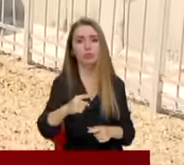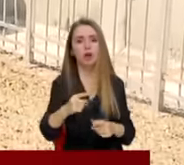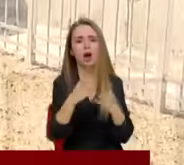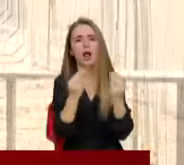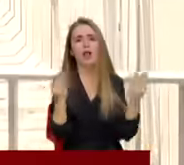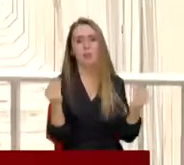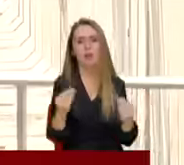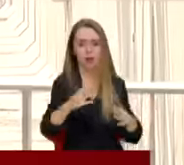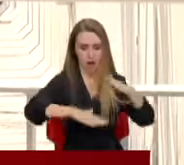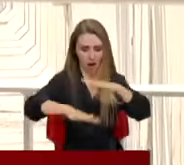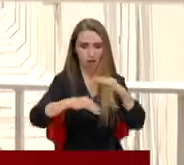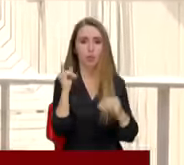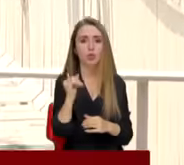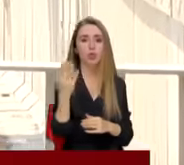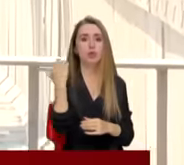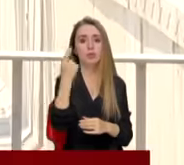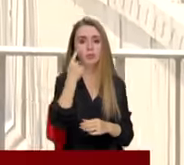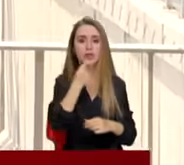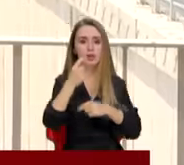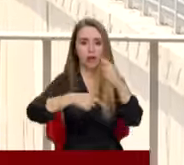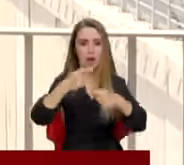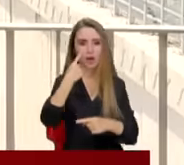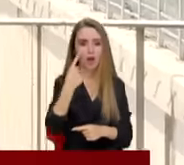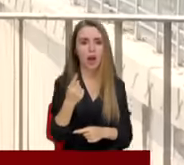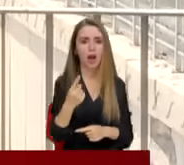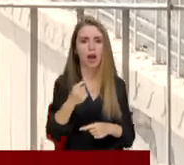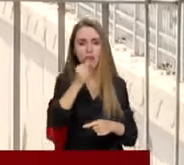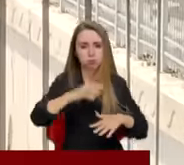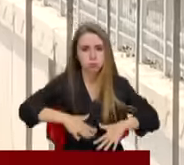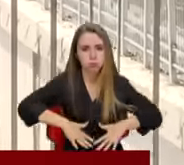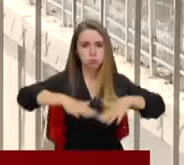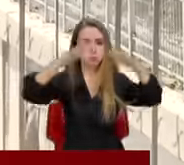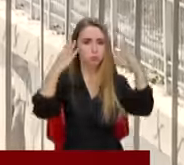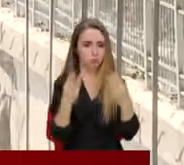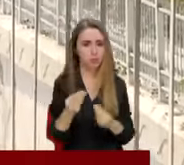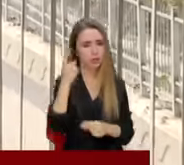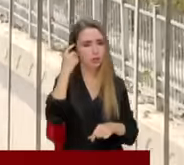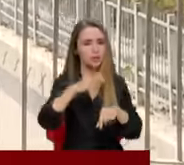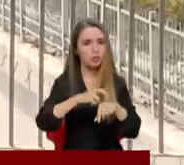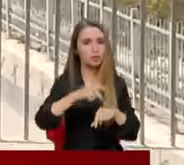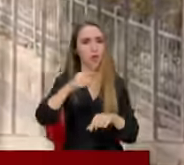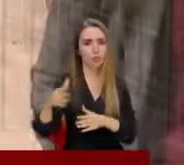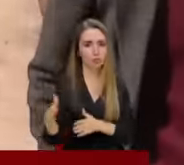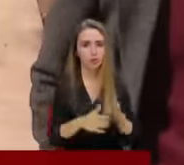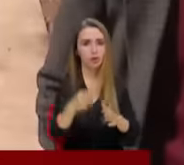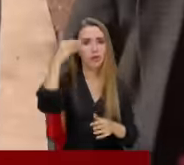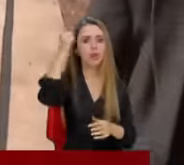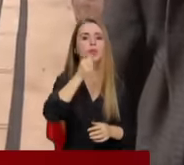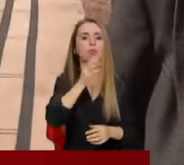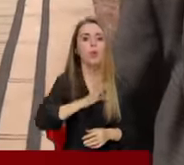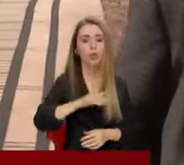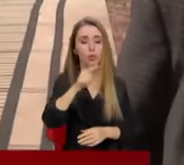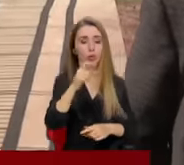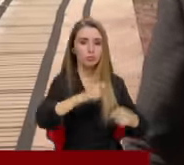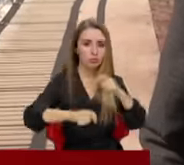kaldıramayan bir altyapı. Geçtiğimiz yıllarda çokça sel ve baskın manzaralarıyla karşılaştı Haramidere. Ekrem İmamoğlu